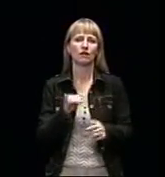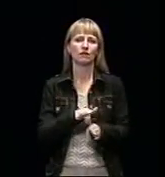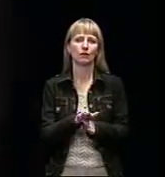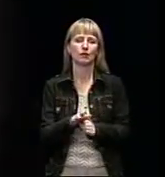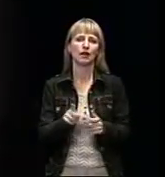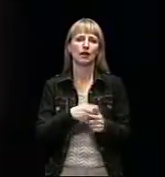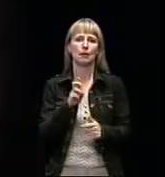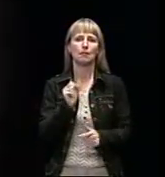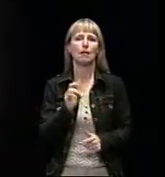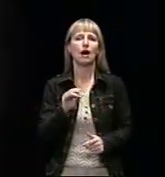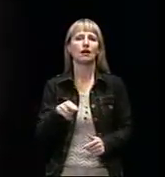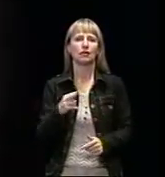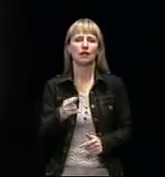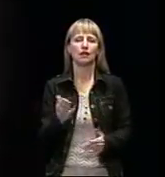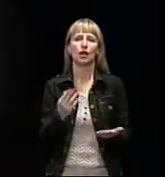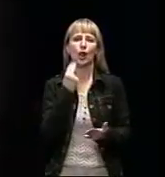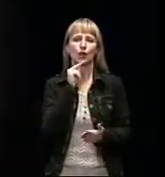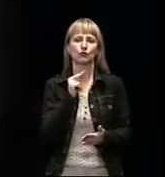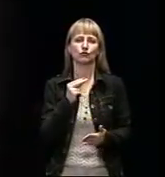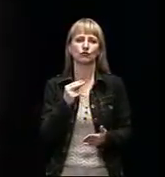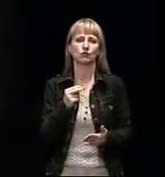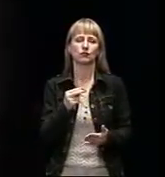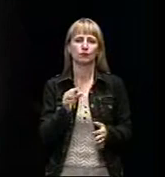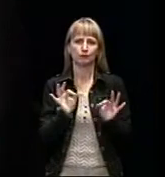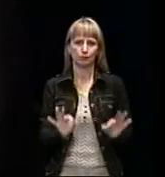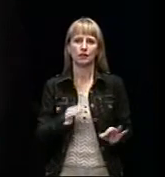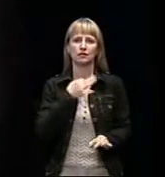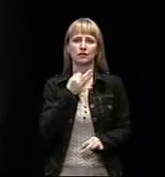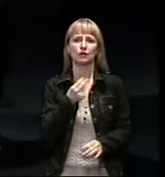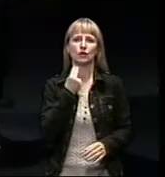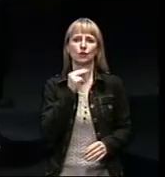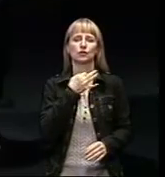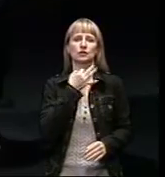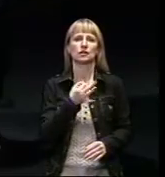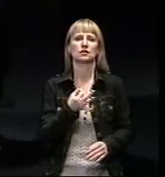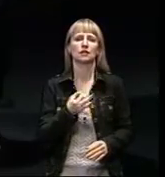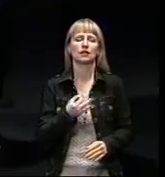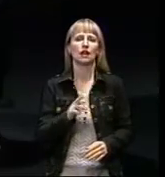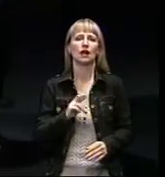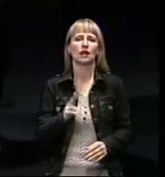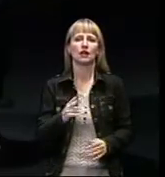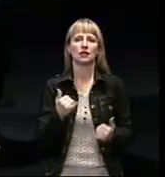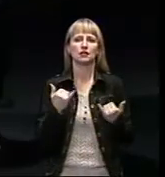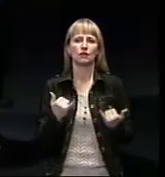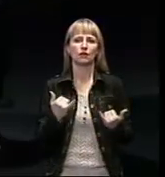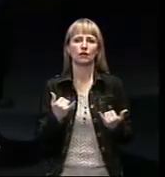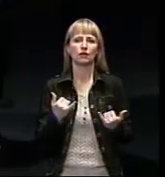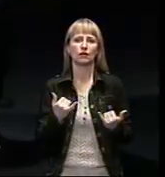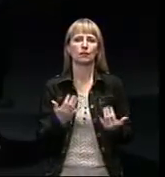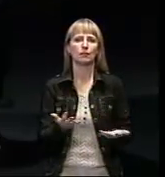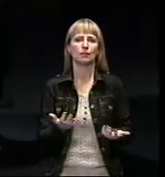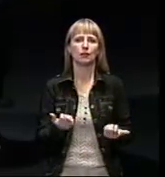бард? Все вірно сказав? Проще буде сказати, от як на всьому мировому пространстві